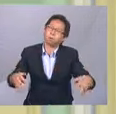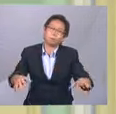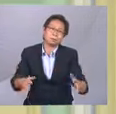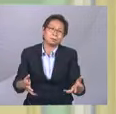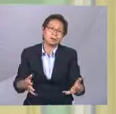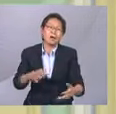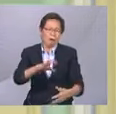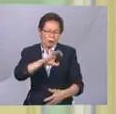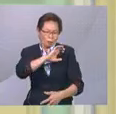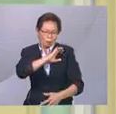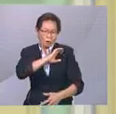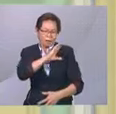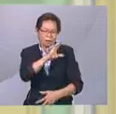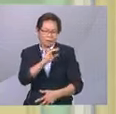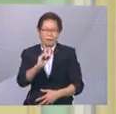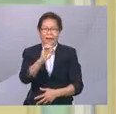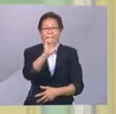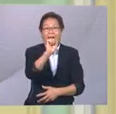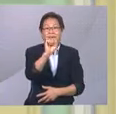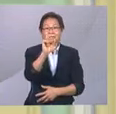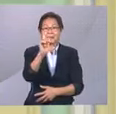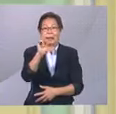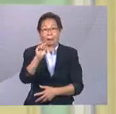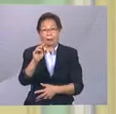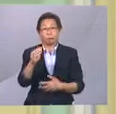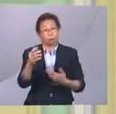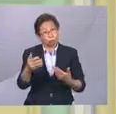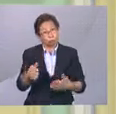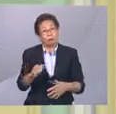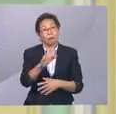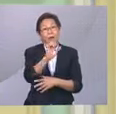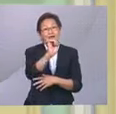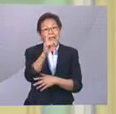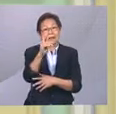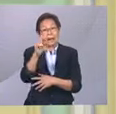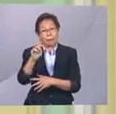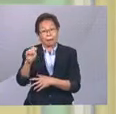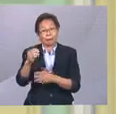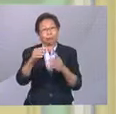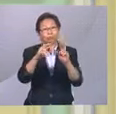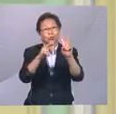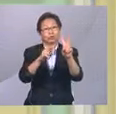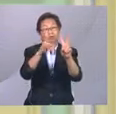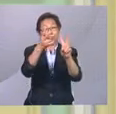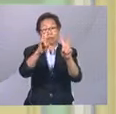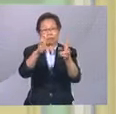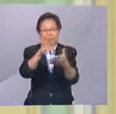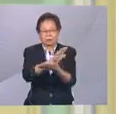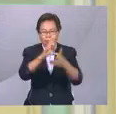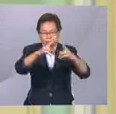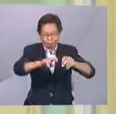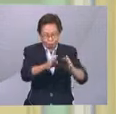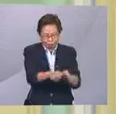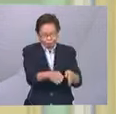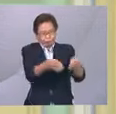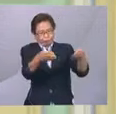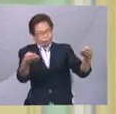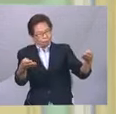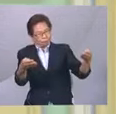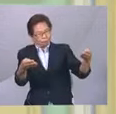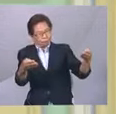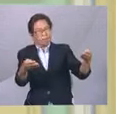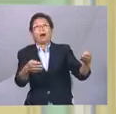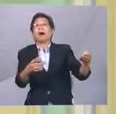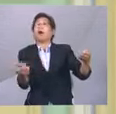Hai Pyar m&s gmm telah membuka 217 kertas jasad and berhubung